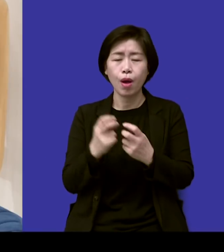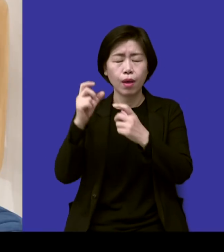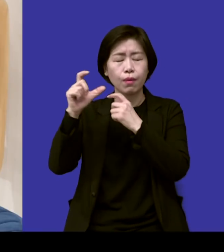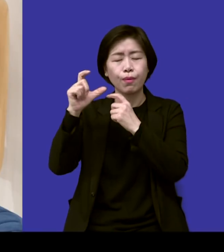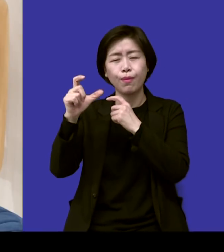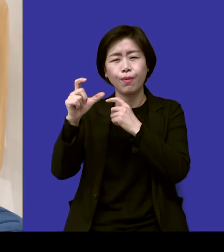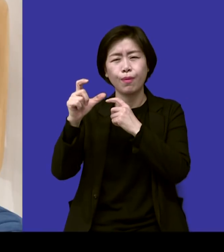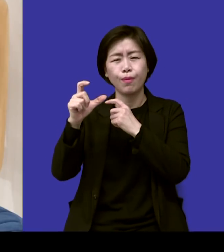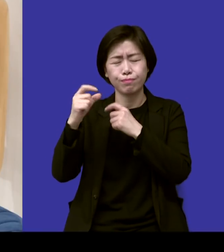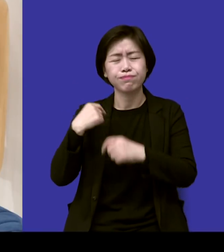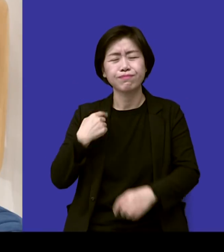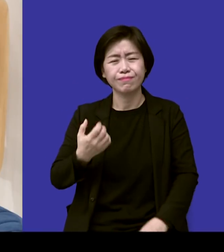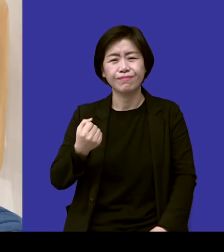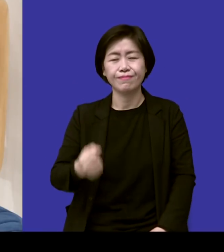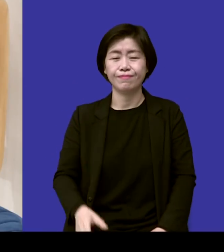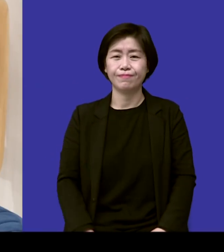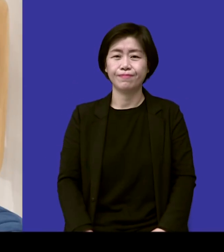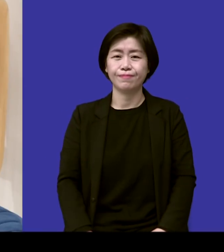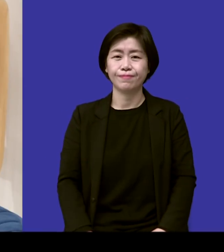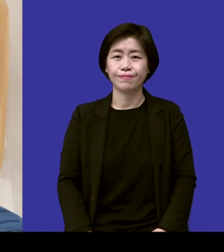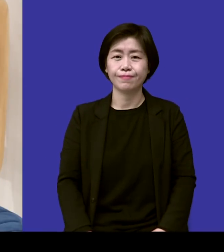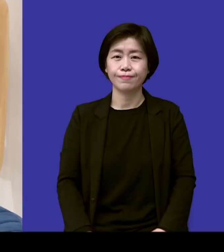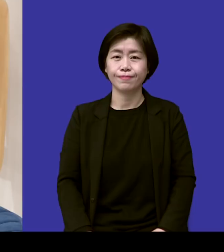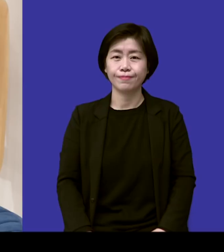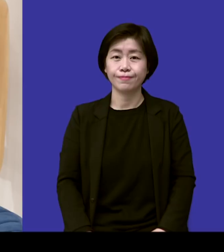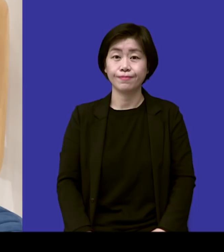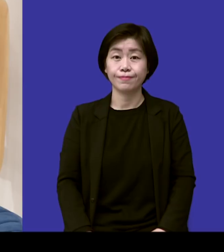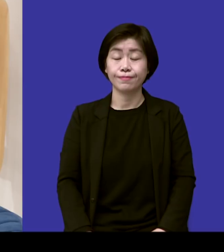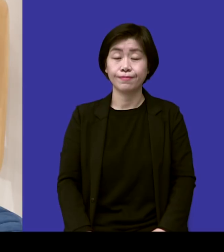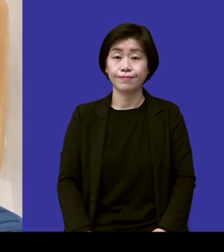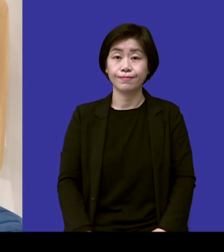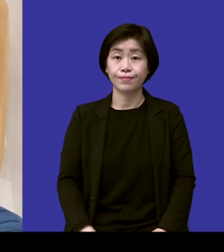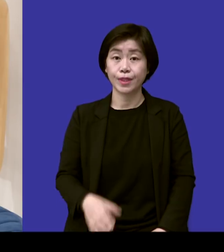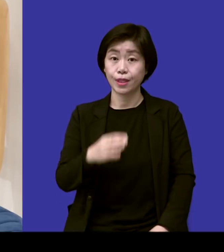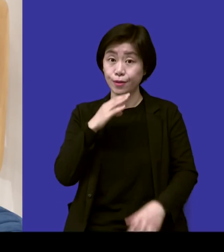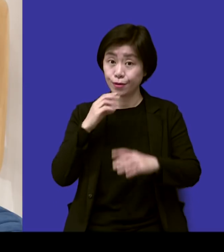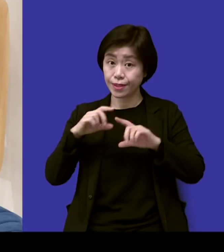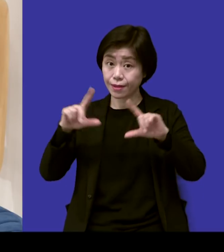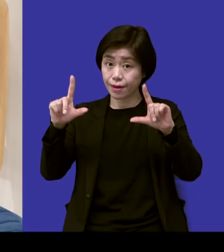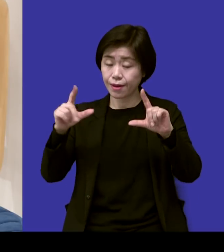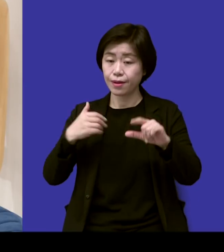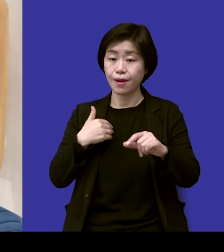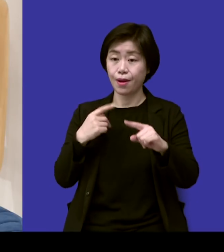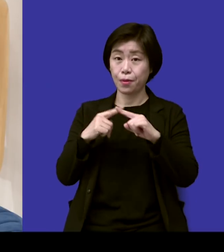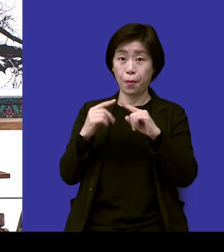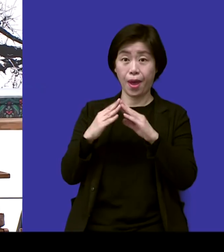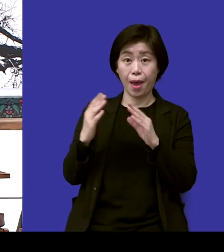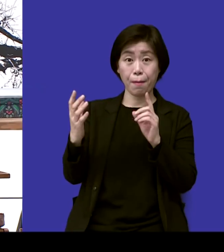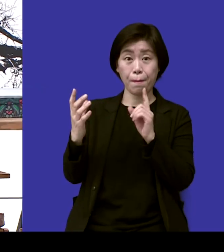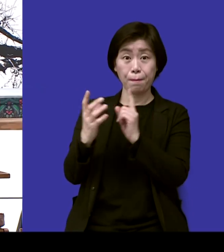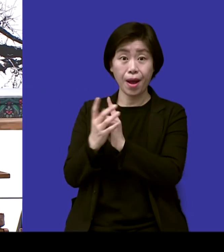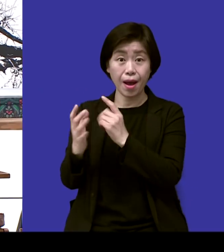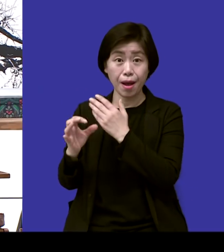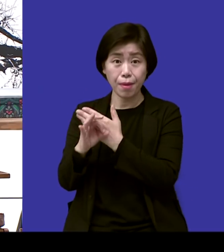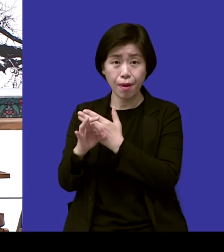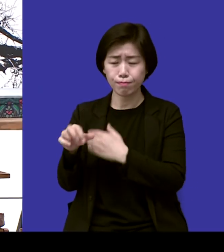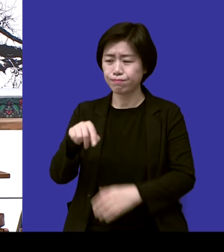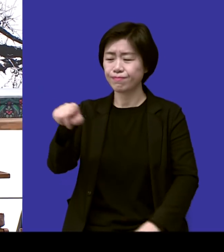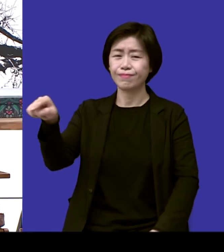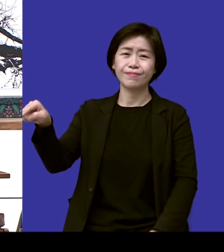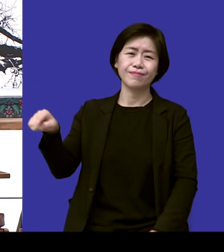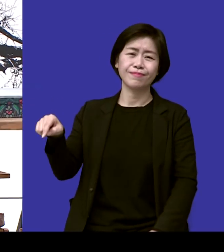왜냐면 저는 그때 당시에 주일날 교회를 가면 늘 따뜻하게